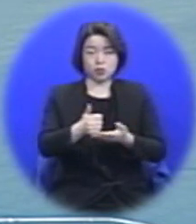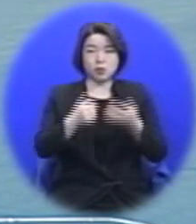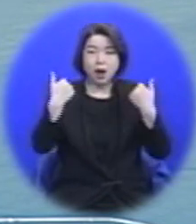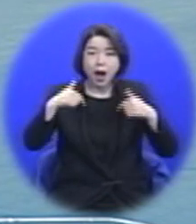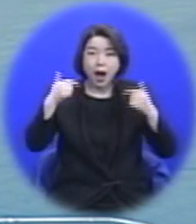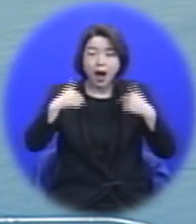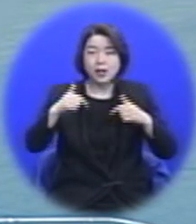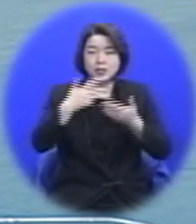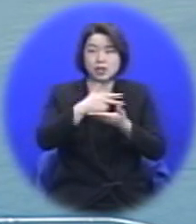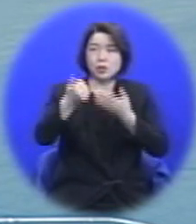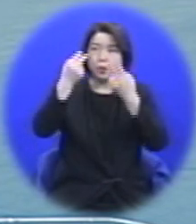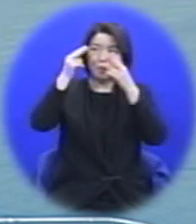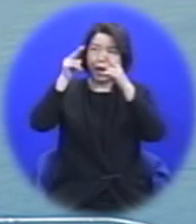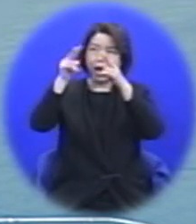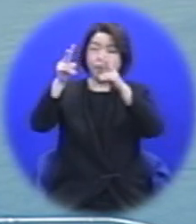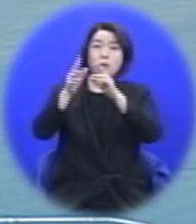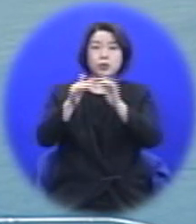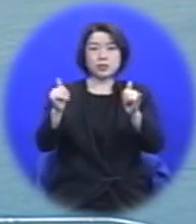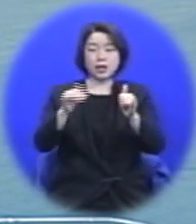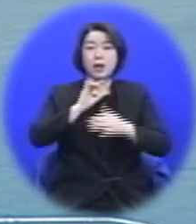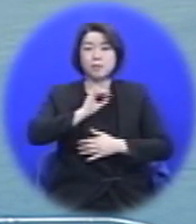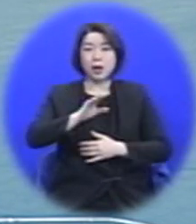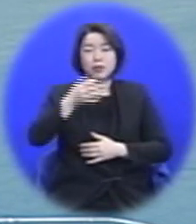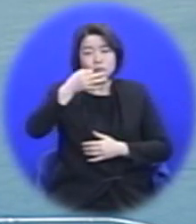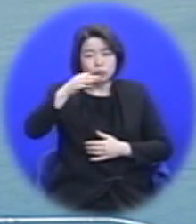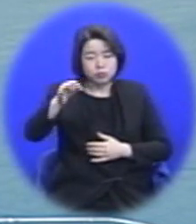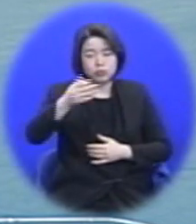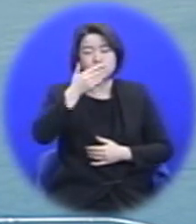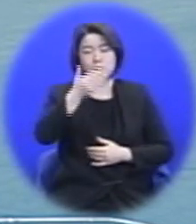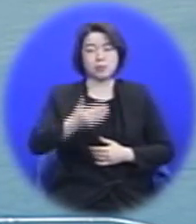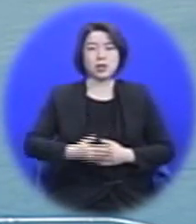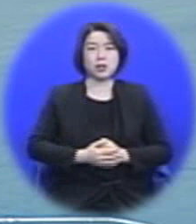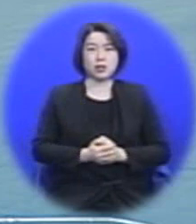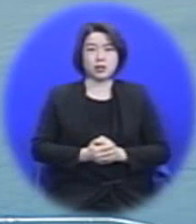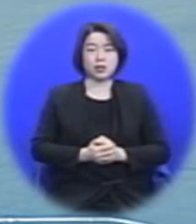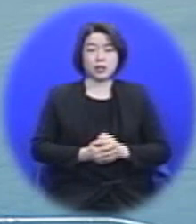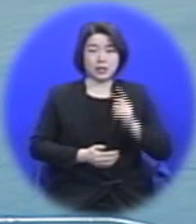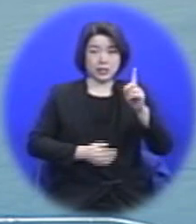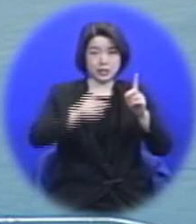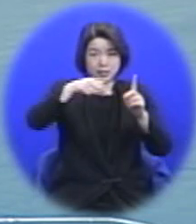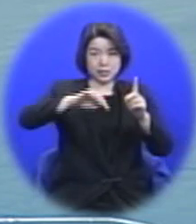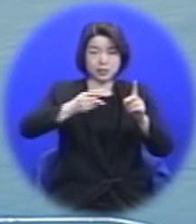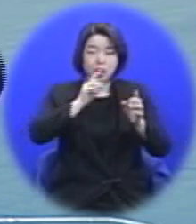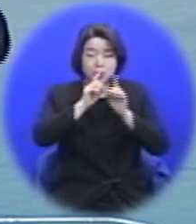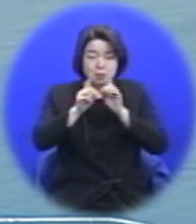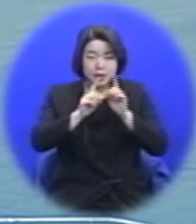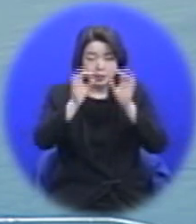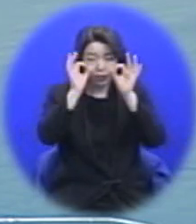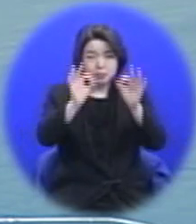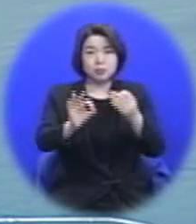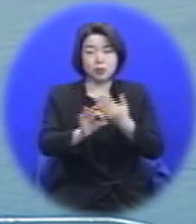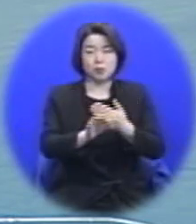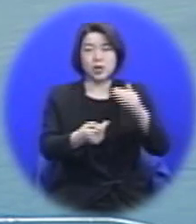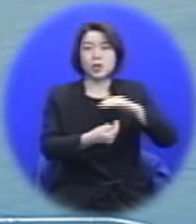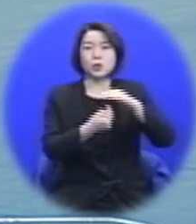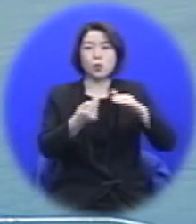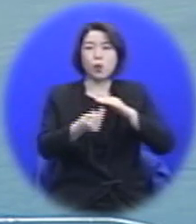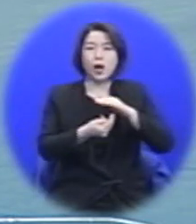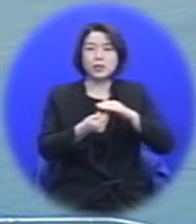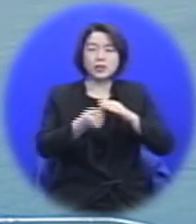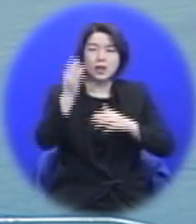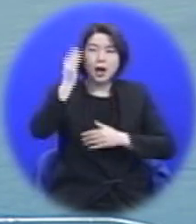항상 주님을 바라보는 자만 부를 수 있는 겁니다. 1절 말씀해 보면 요한이 하늘을